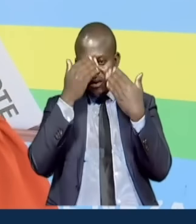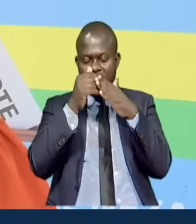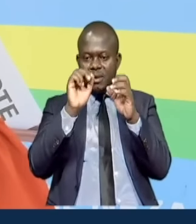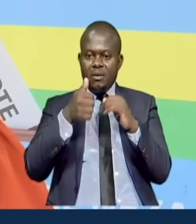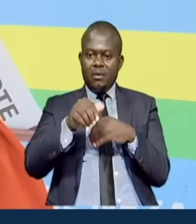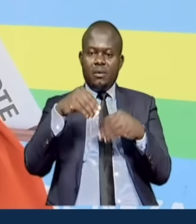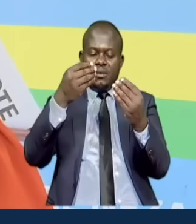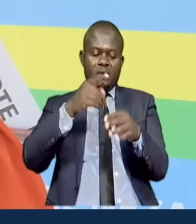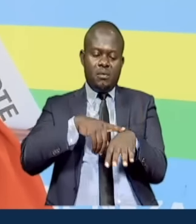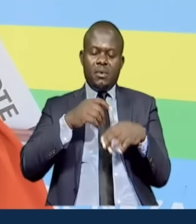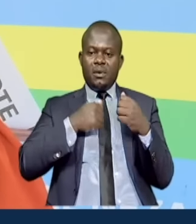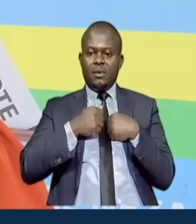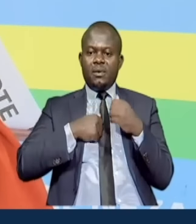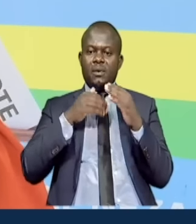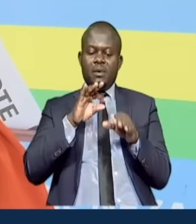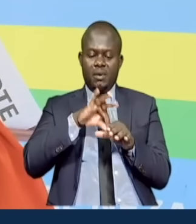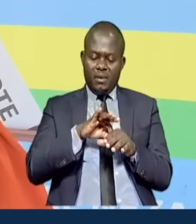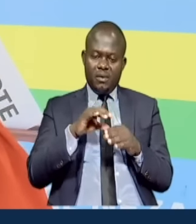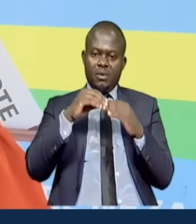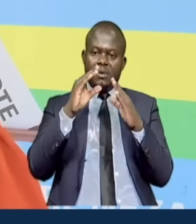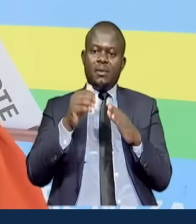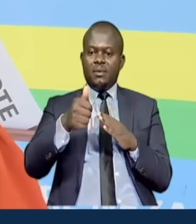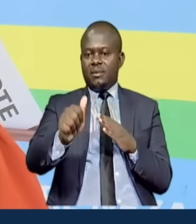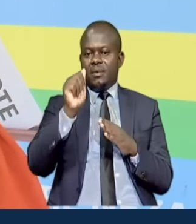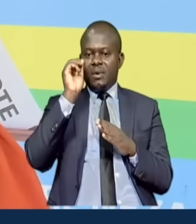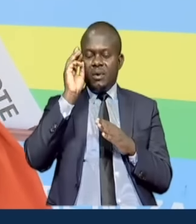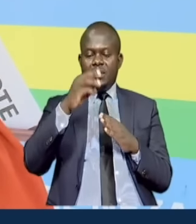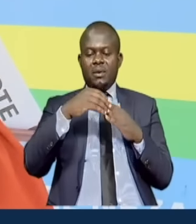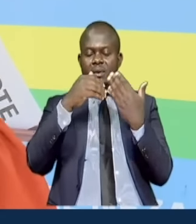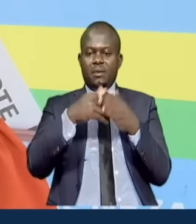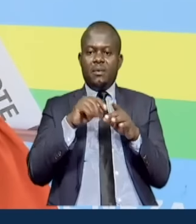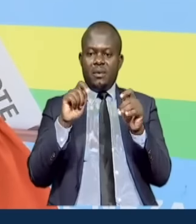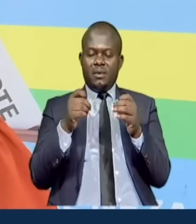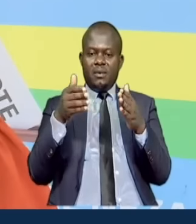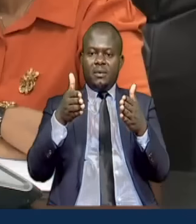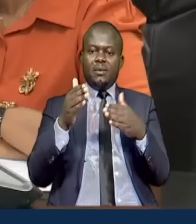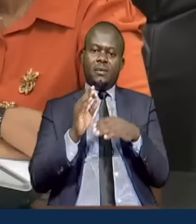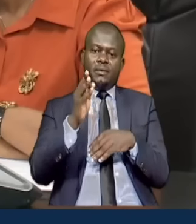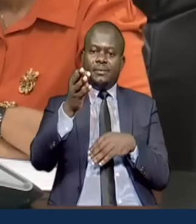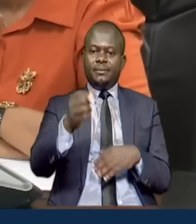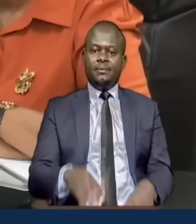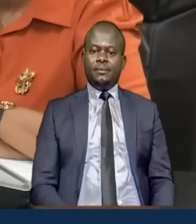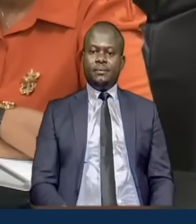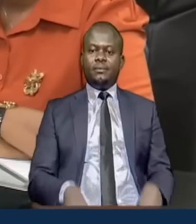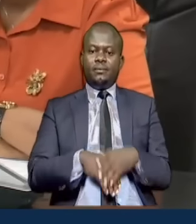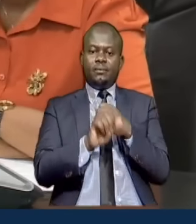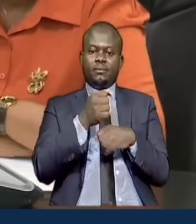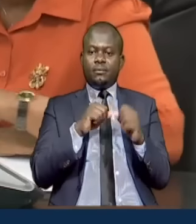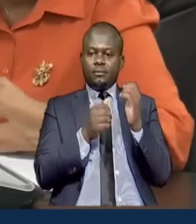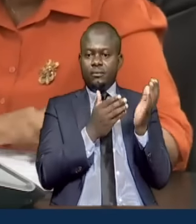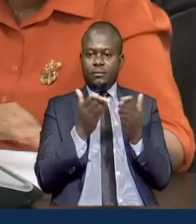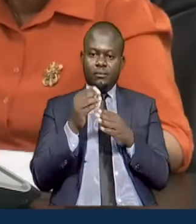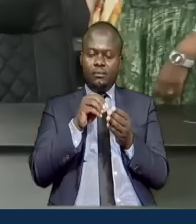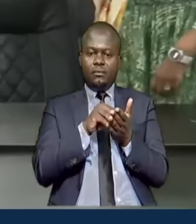umwanya abanyarwanda kwitorera abayobozi bazabayobora muri iyo manda iri imbere. Igikorwa cyo kwakira dosiye